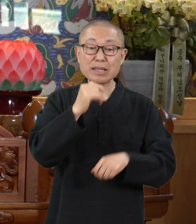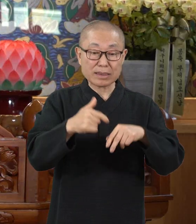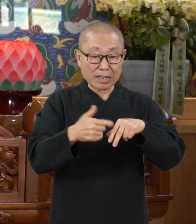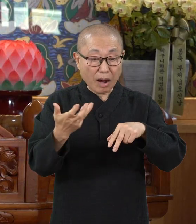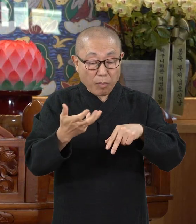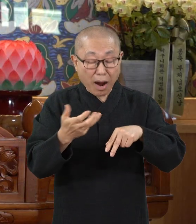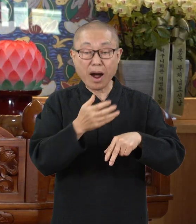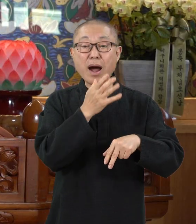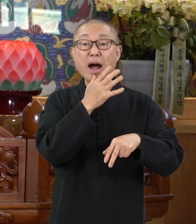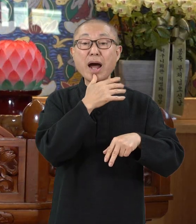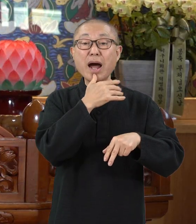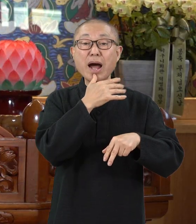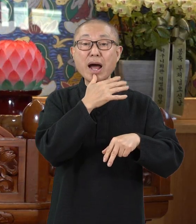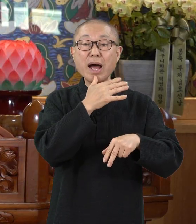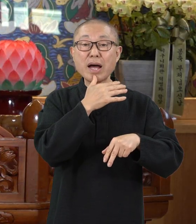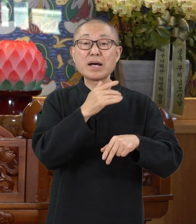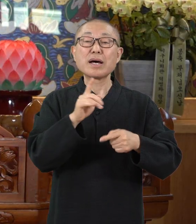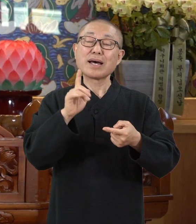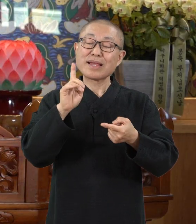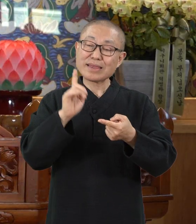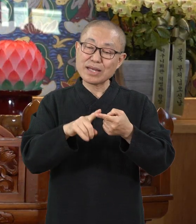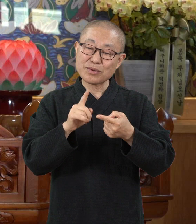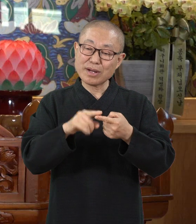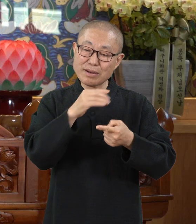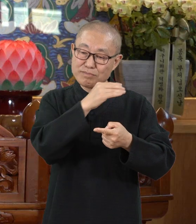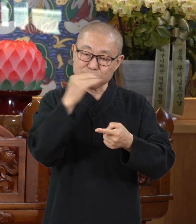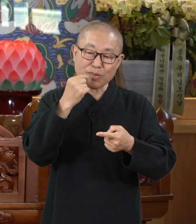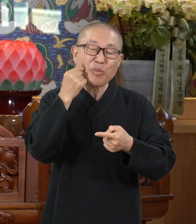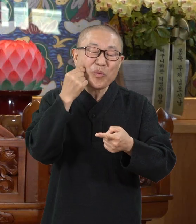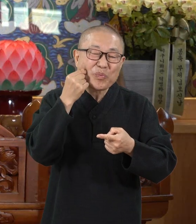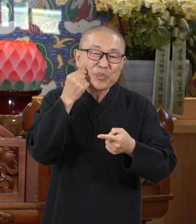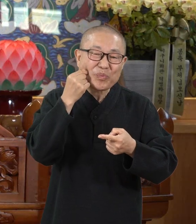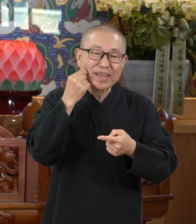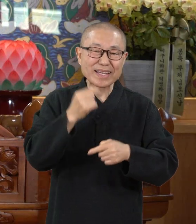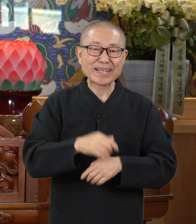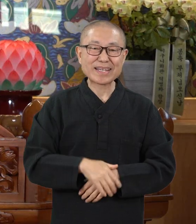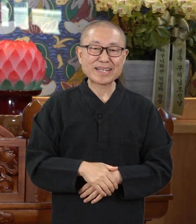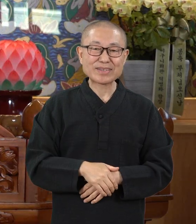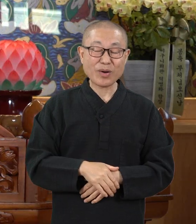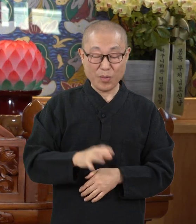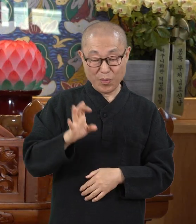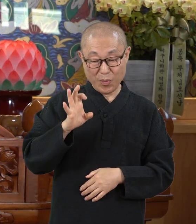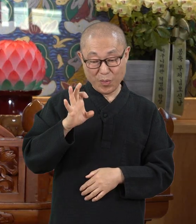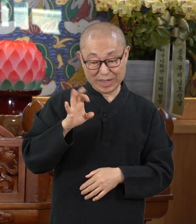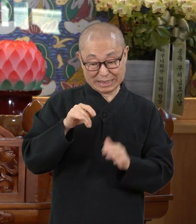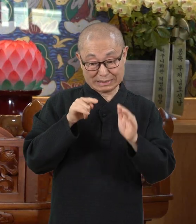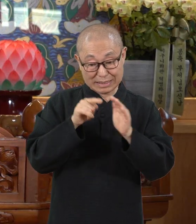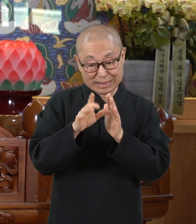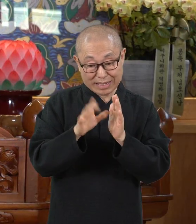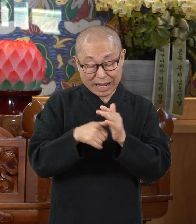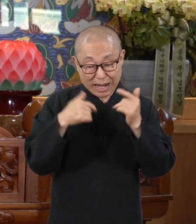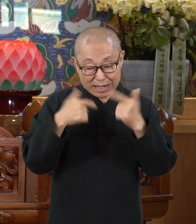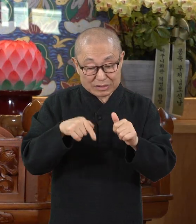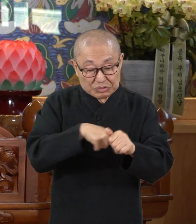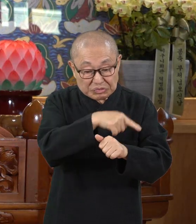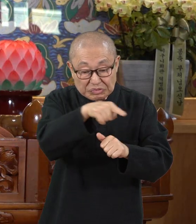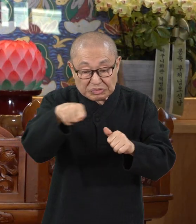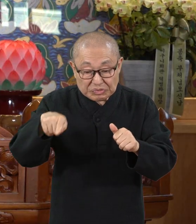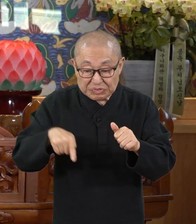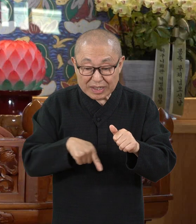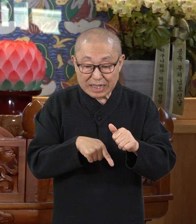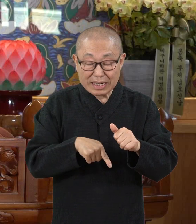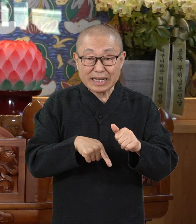아프면은 절을 제 모습대로 할 수 없다는 거. 또 해우소에 가면 항상